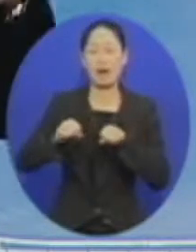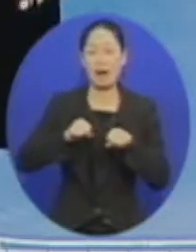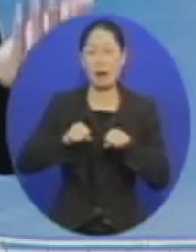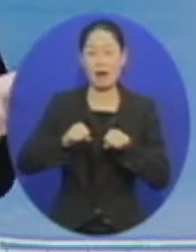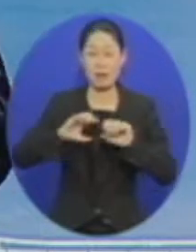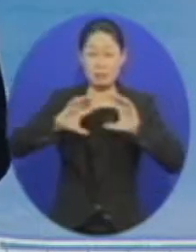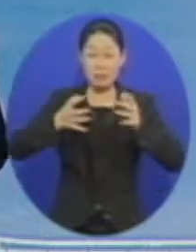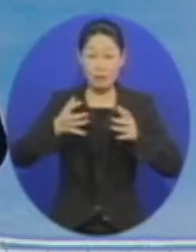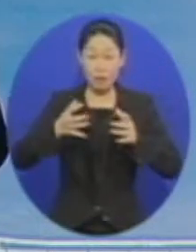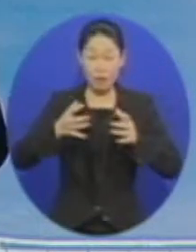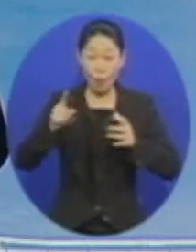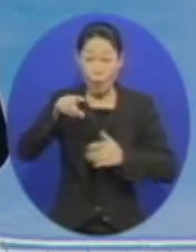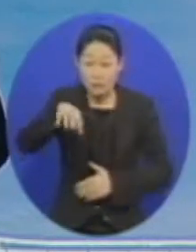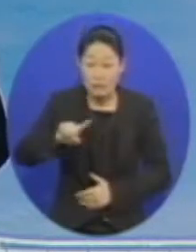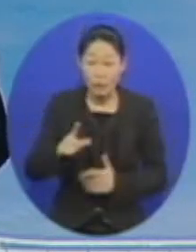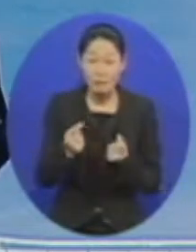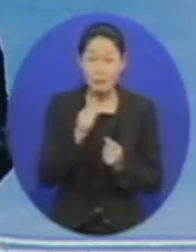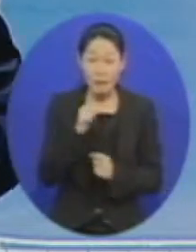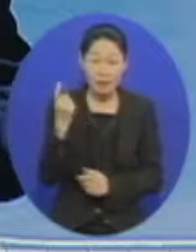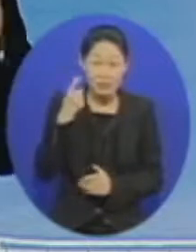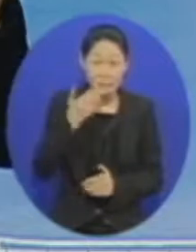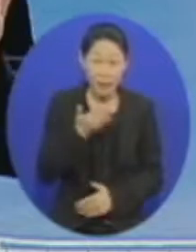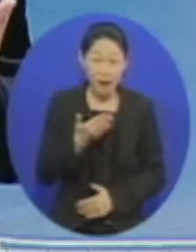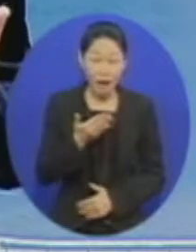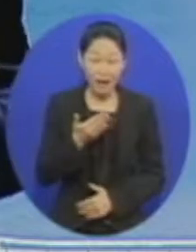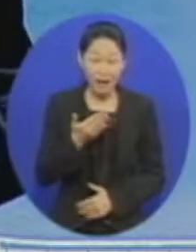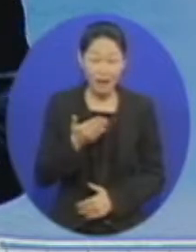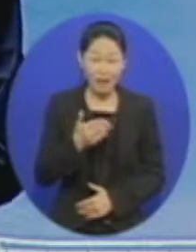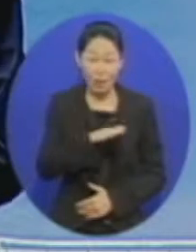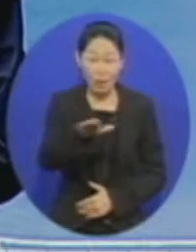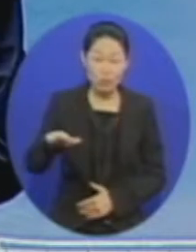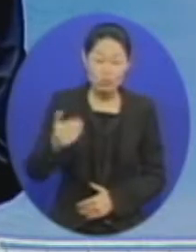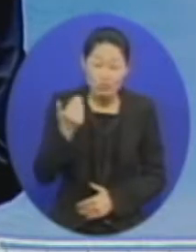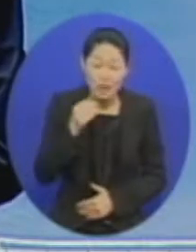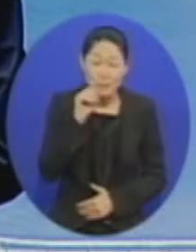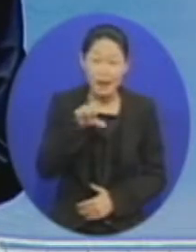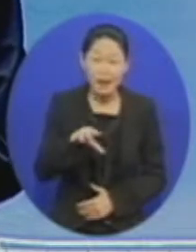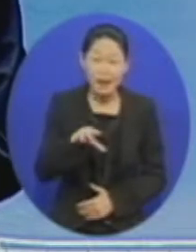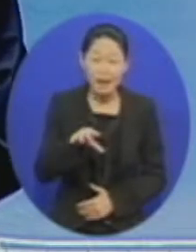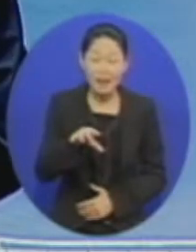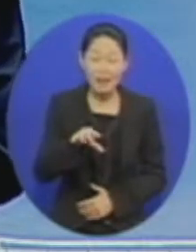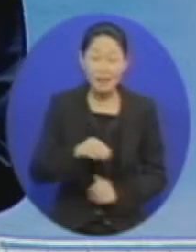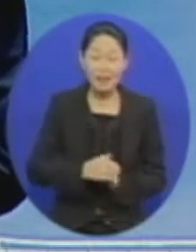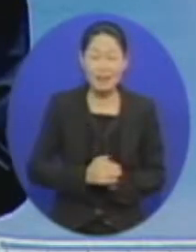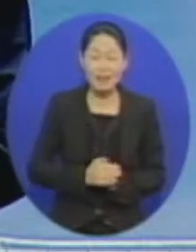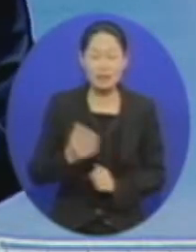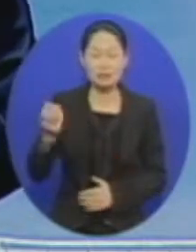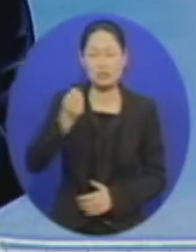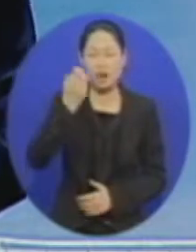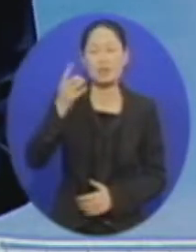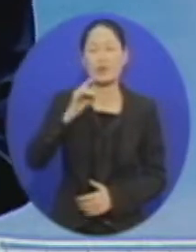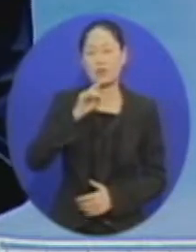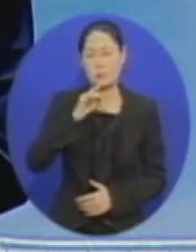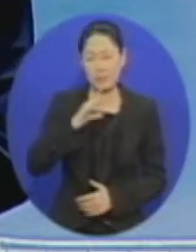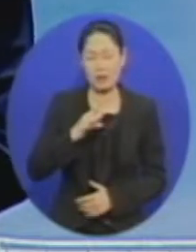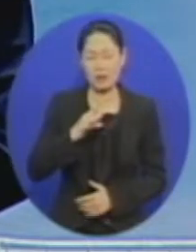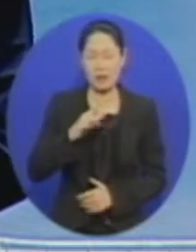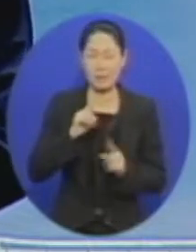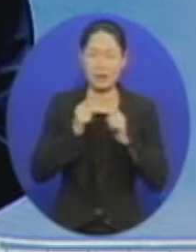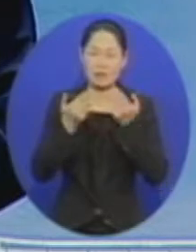세상에 어디서 그런 말을 들어요 누구와도 듣지 여러분에게 그런 말을 해줄 수 있어요 성령님 많이 하실 수